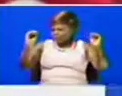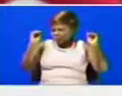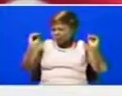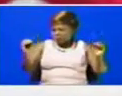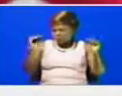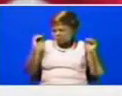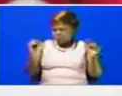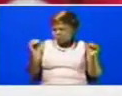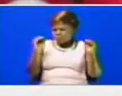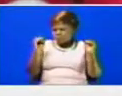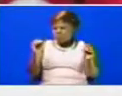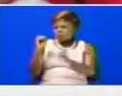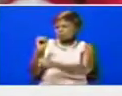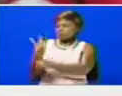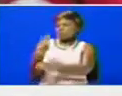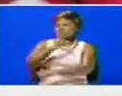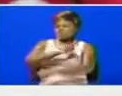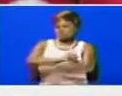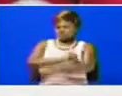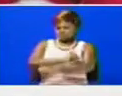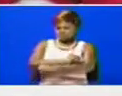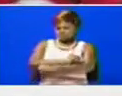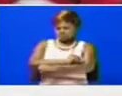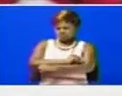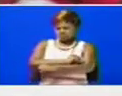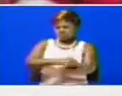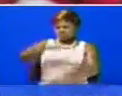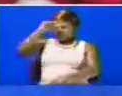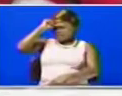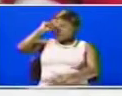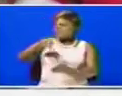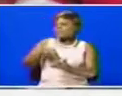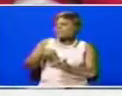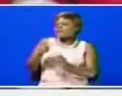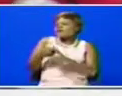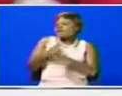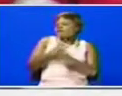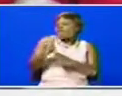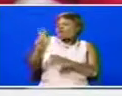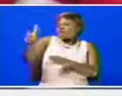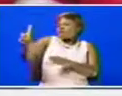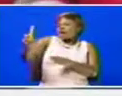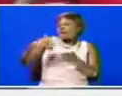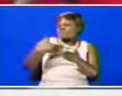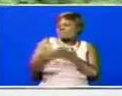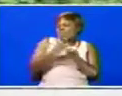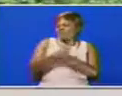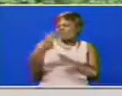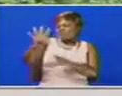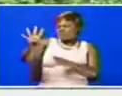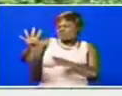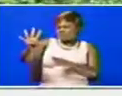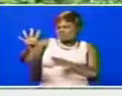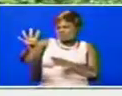wake asome akiwa amesimamiwa na serikali kutoka form 1 mpaka form 4.